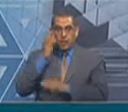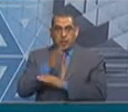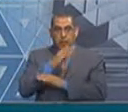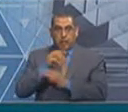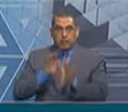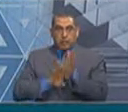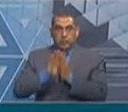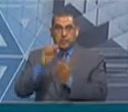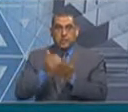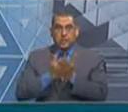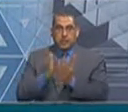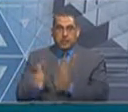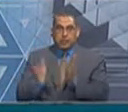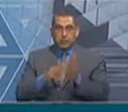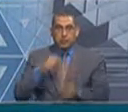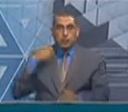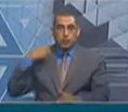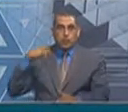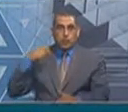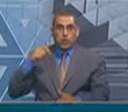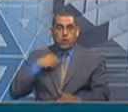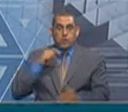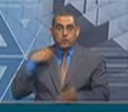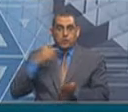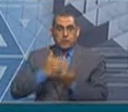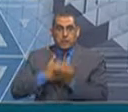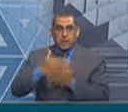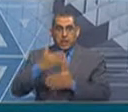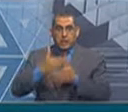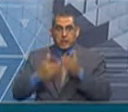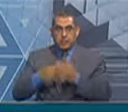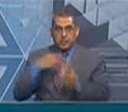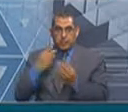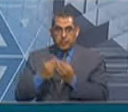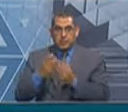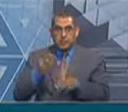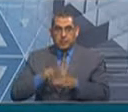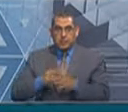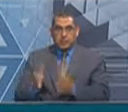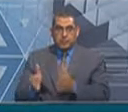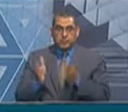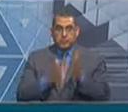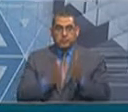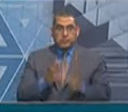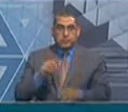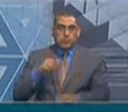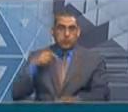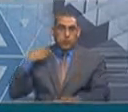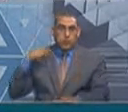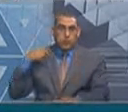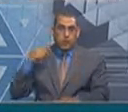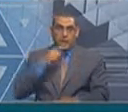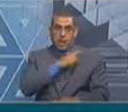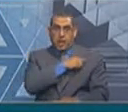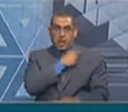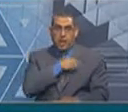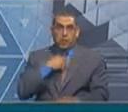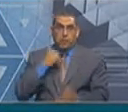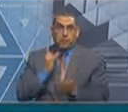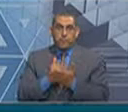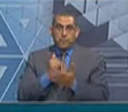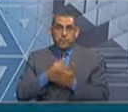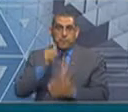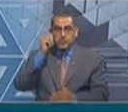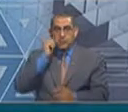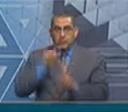والتنمية الاقتصادية، والدكتور عاصم الجزار وزير الإسكان والمرافق والمجتمعات العمرانية، واللواء أمير سيد أحمد